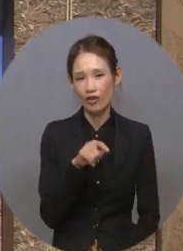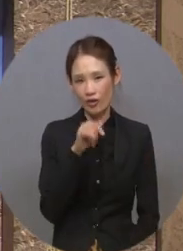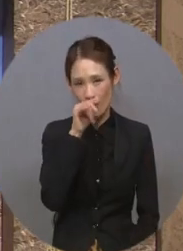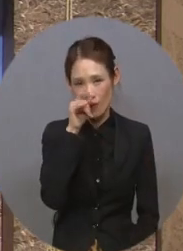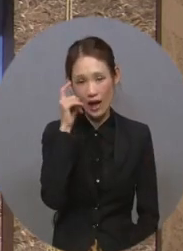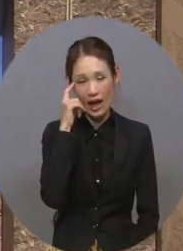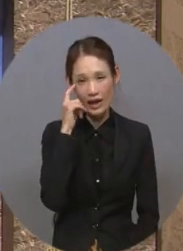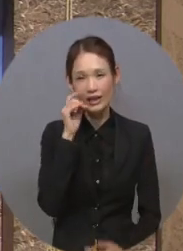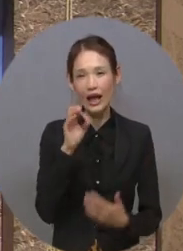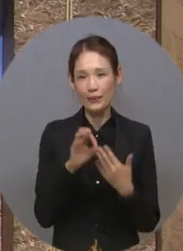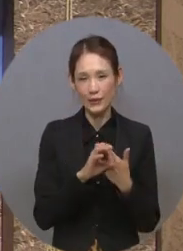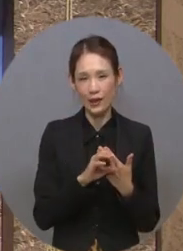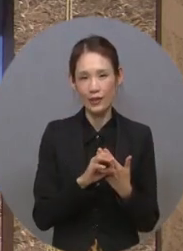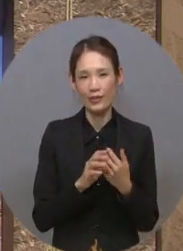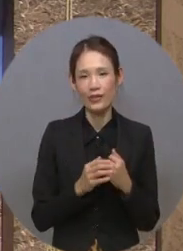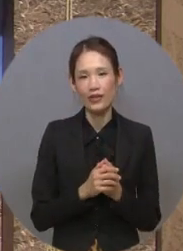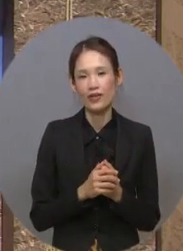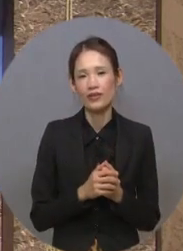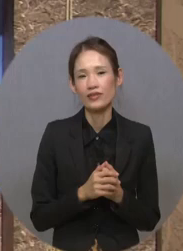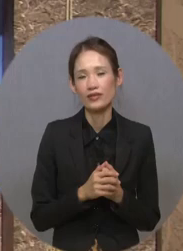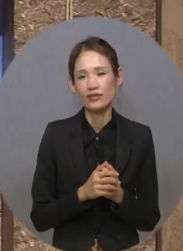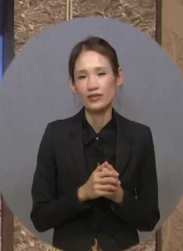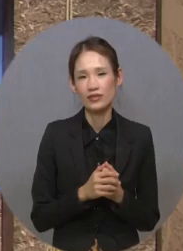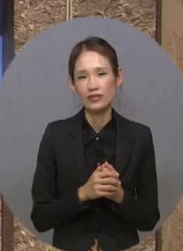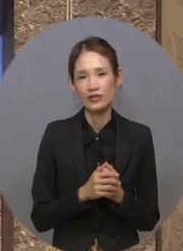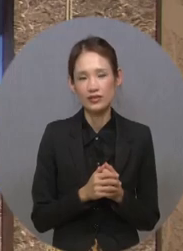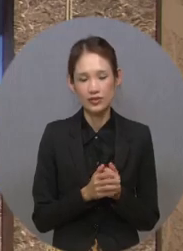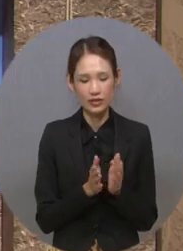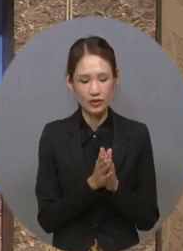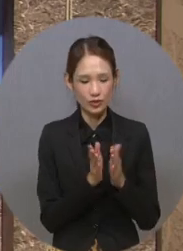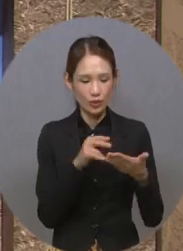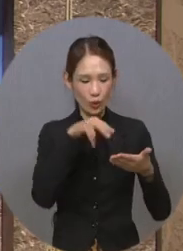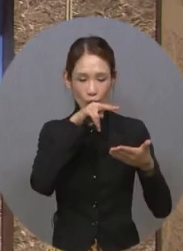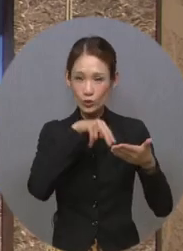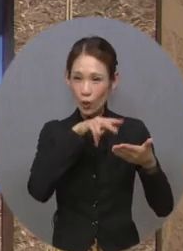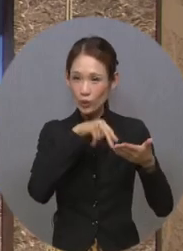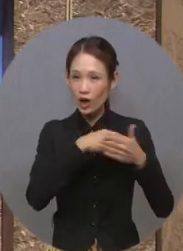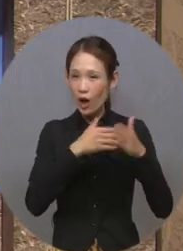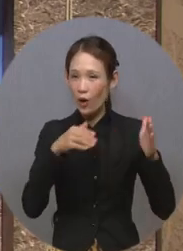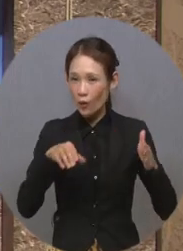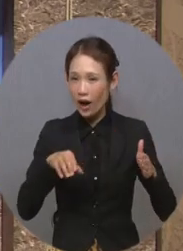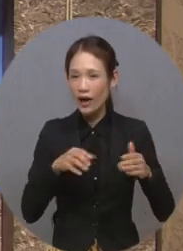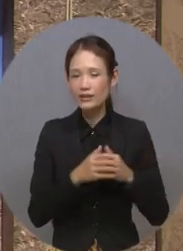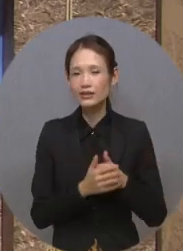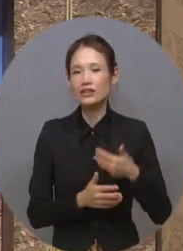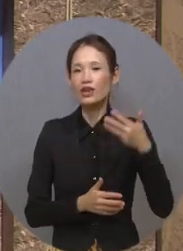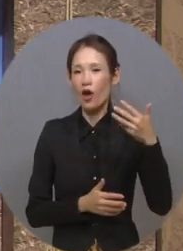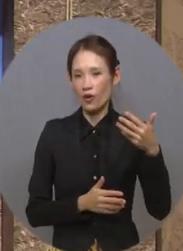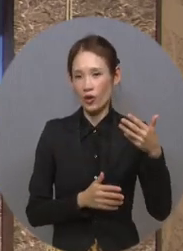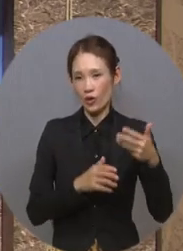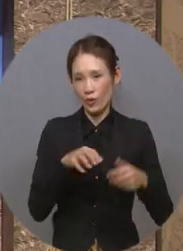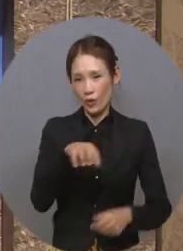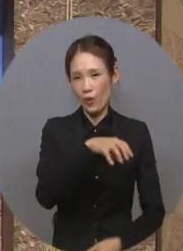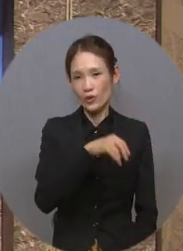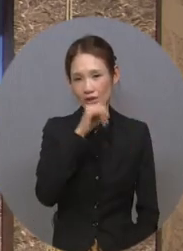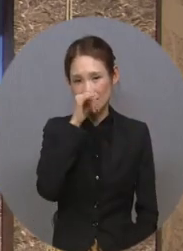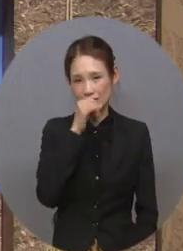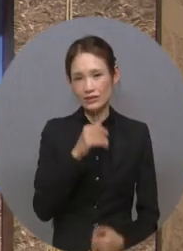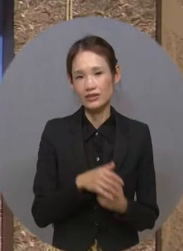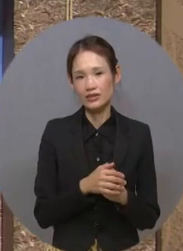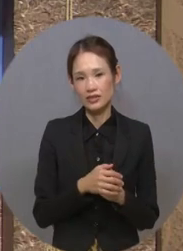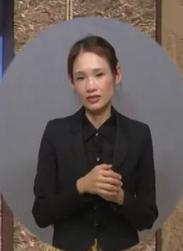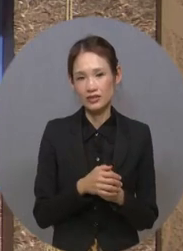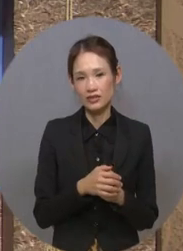왜 그랬냐면 예. 이제 우리가 이제 도서관이 우리 양주가 지금 8개가 있거든요. 네. 근데 보면